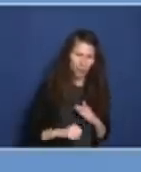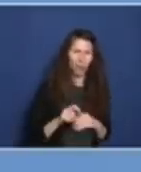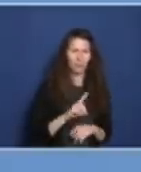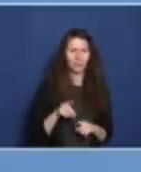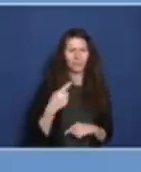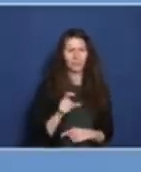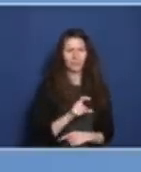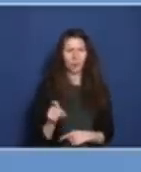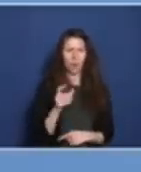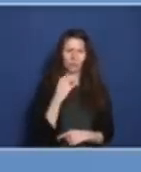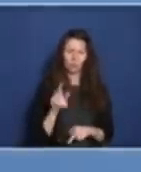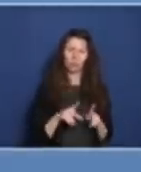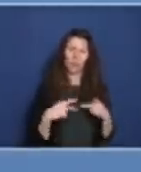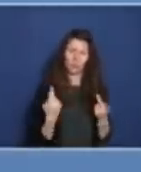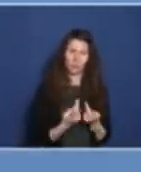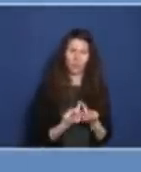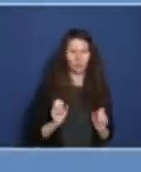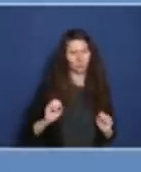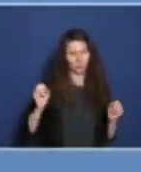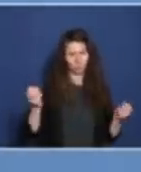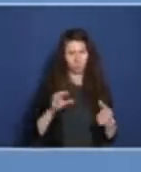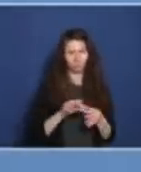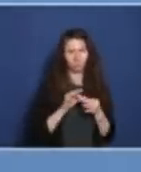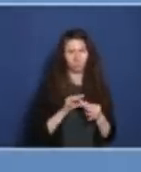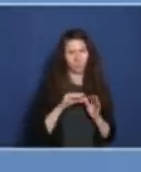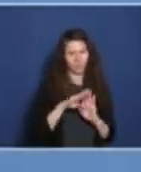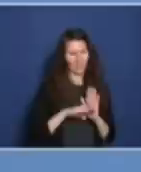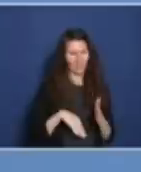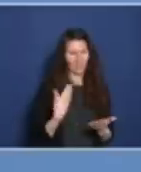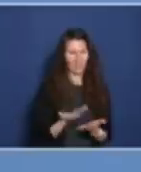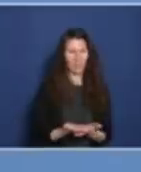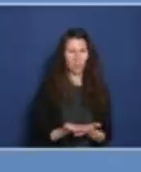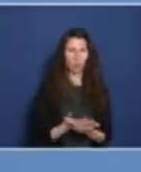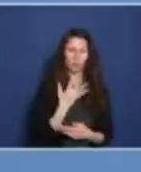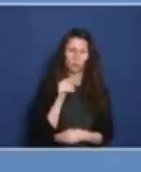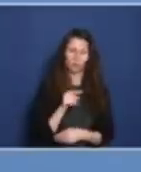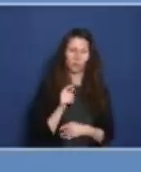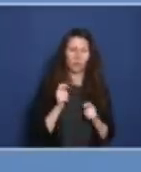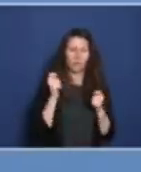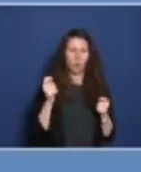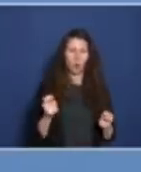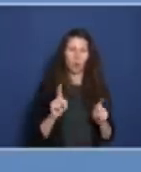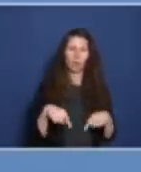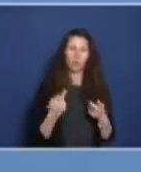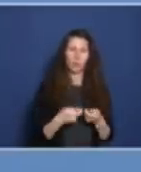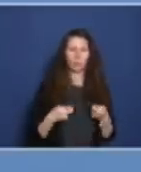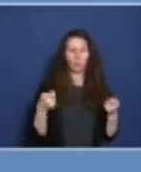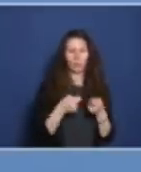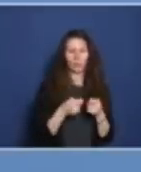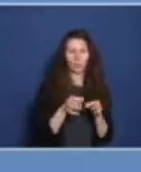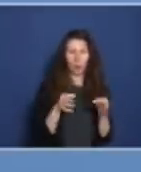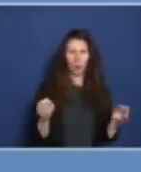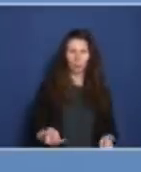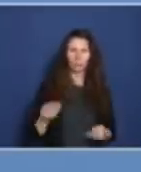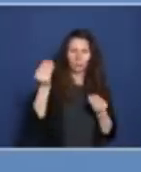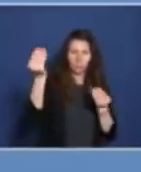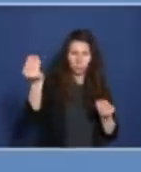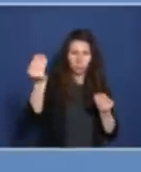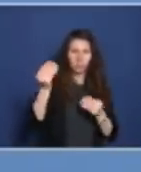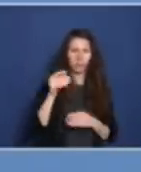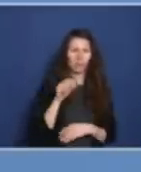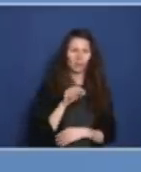Kabinett, so zu handeln, gesetzgeberisch etwas vorzuschlagen und dann in den Bundestag zu bringen, was die Forderungen